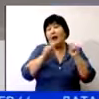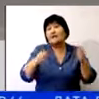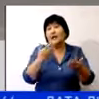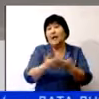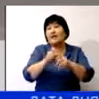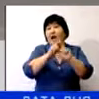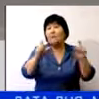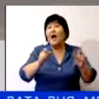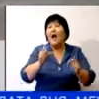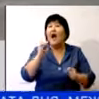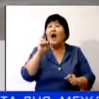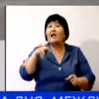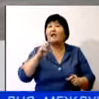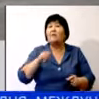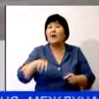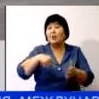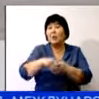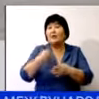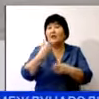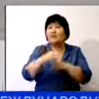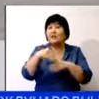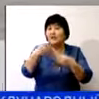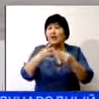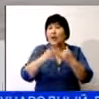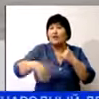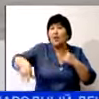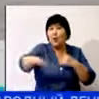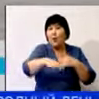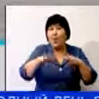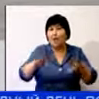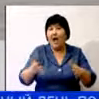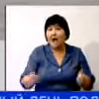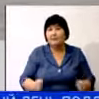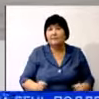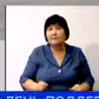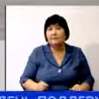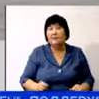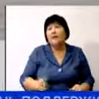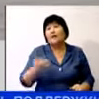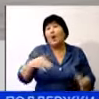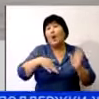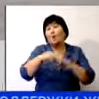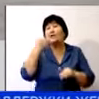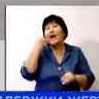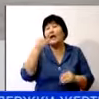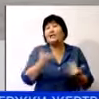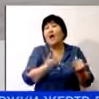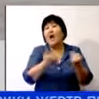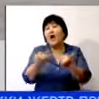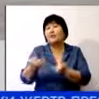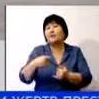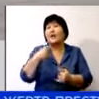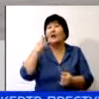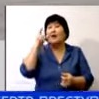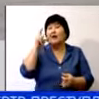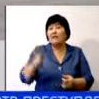объекта акиматом города была выделена территория вот лед fang транзит то для улучшения качества обслуживания владельцев